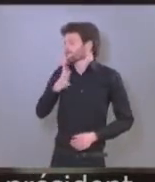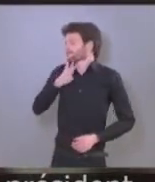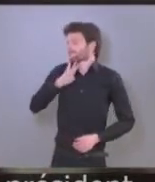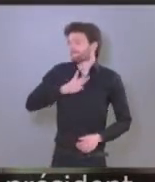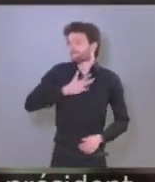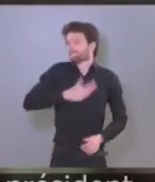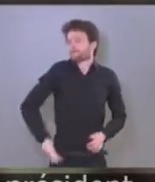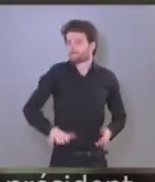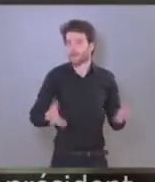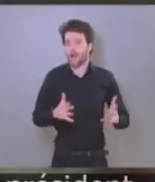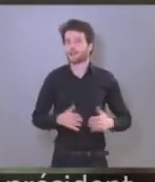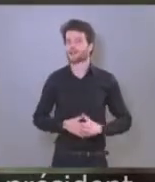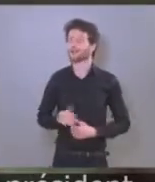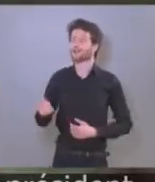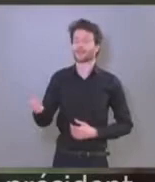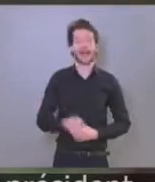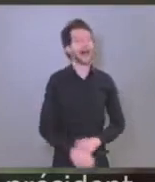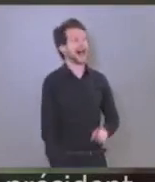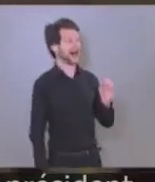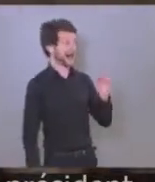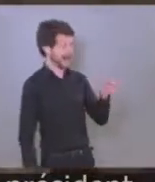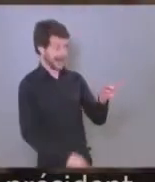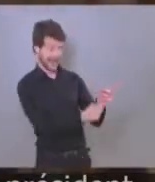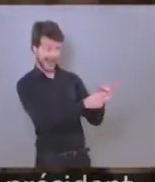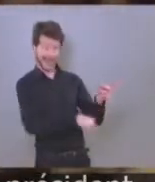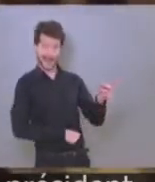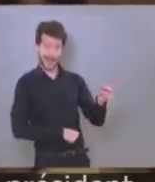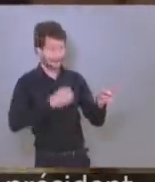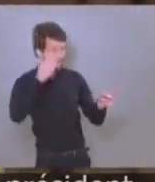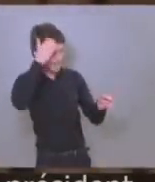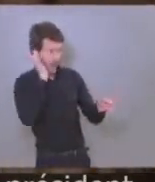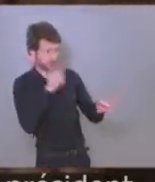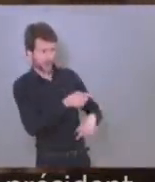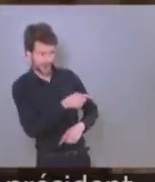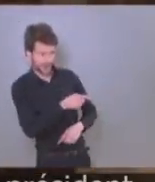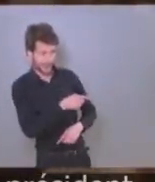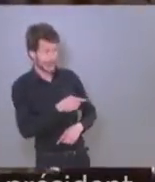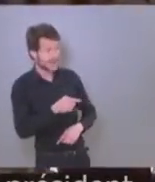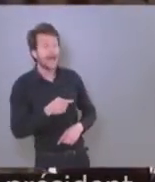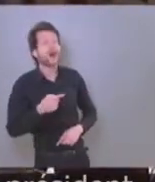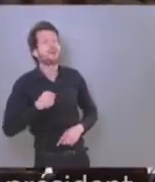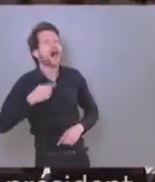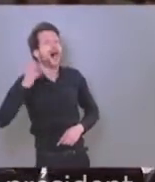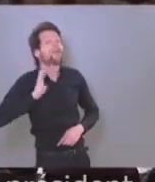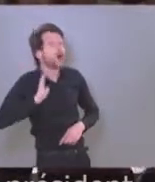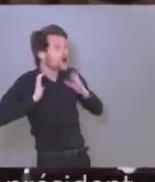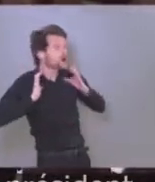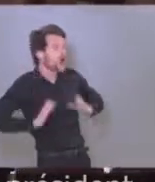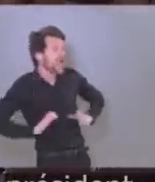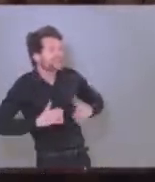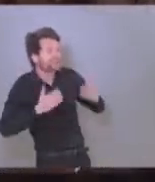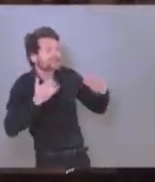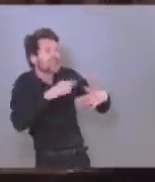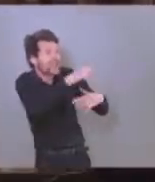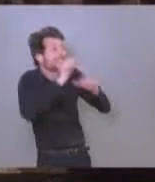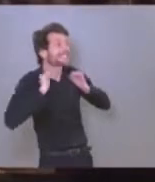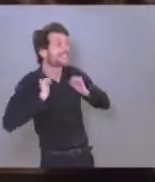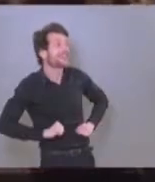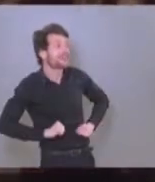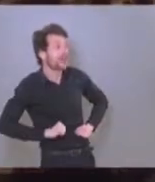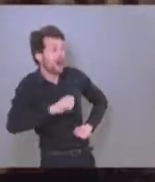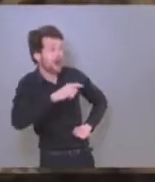disent « Ah ah, monsieur Mélenchon, j'étais encore au collège qu'il était sénateur socialiste. »